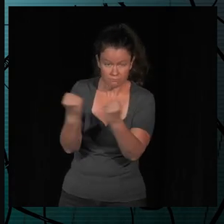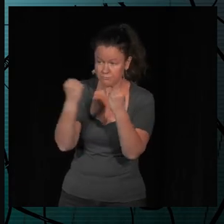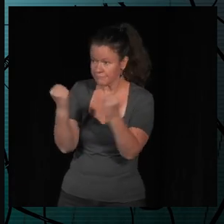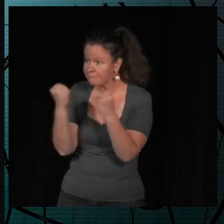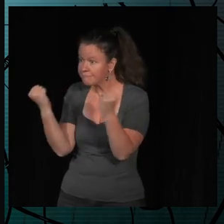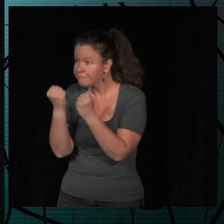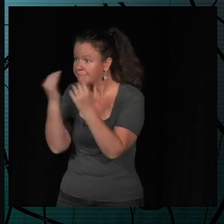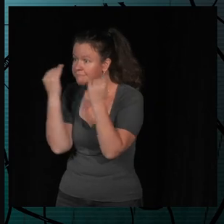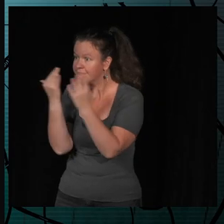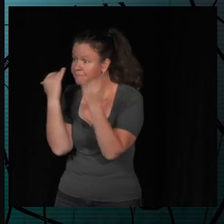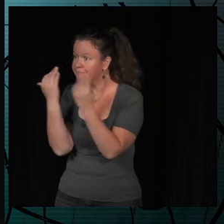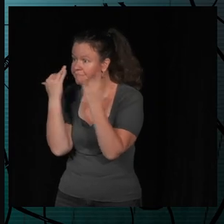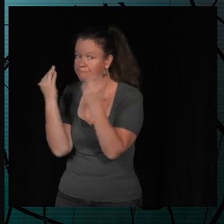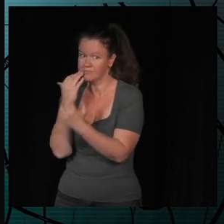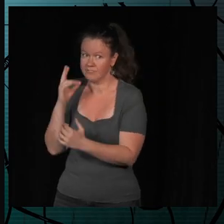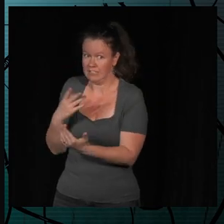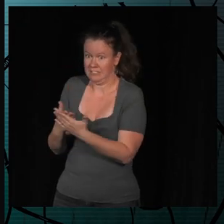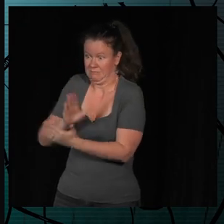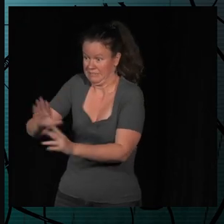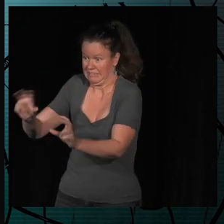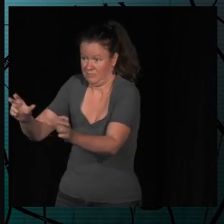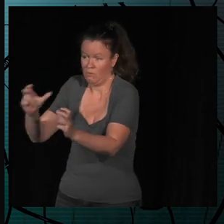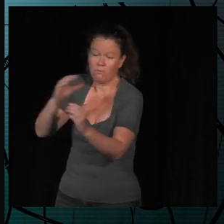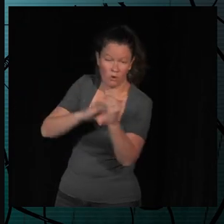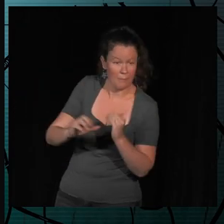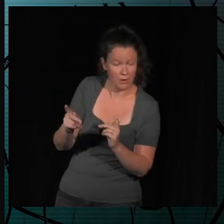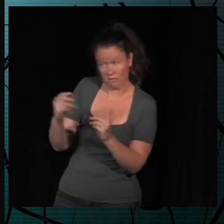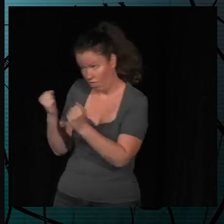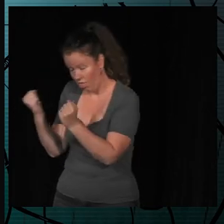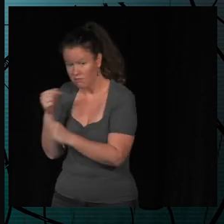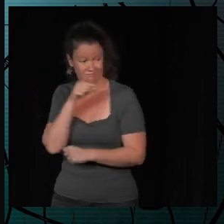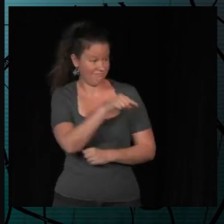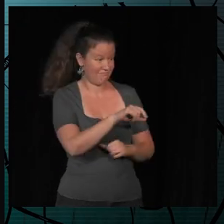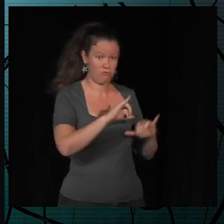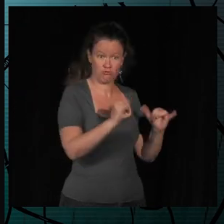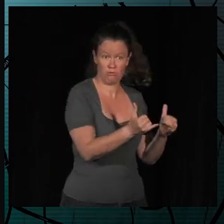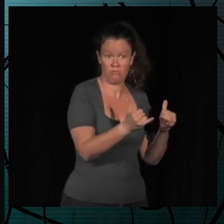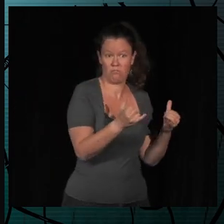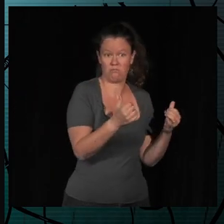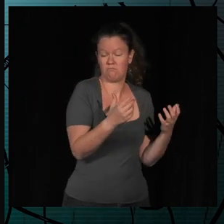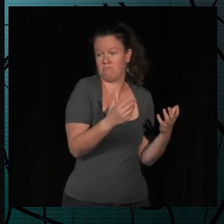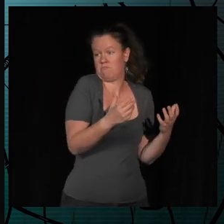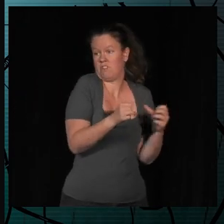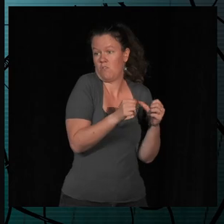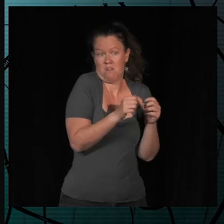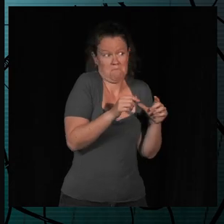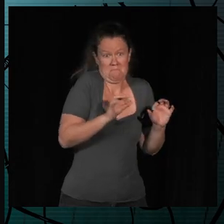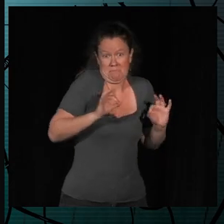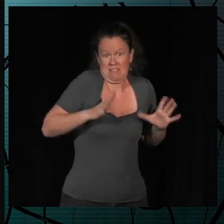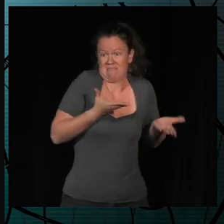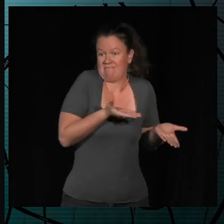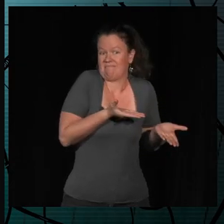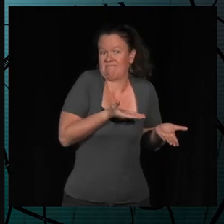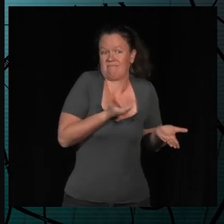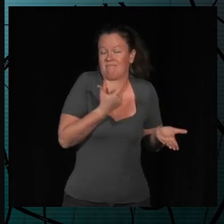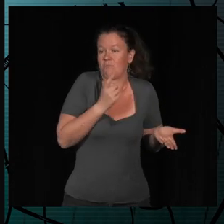bah se nourrissent de la même chose nous spammer de de publicité et de mauvaises fonctionnalités mais en fait